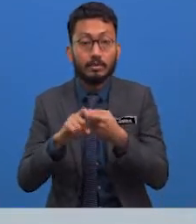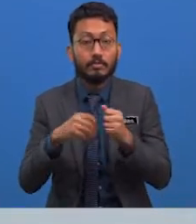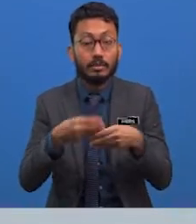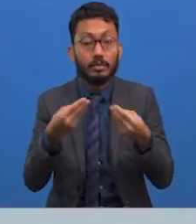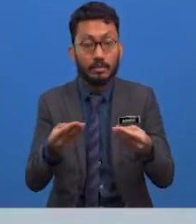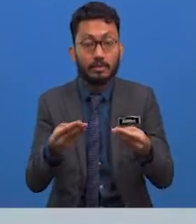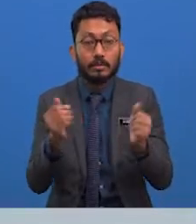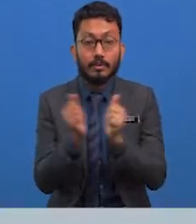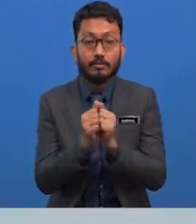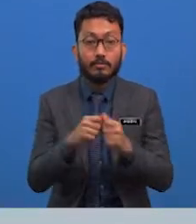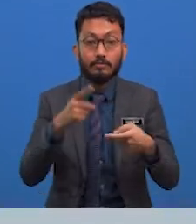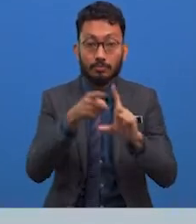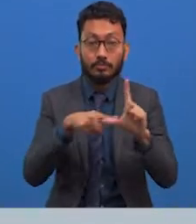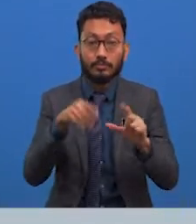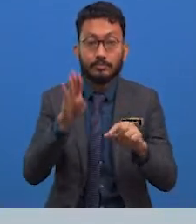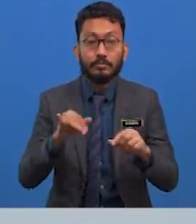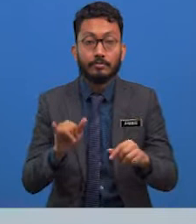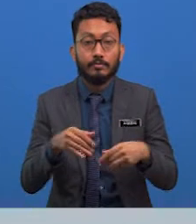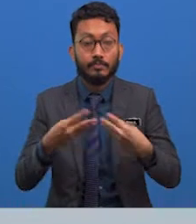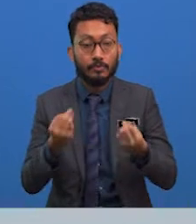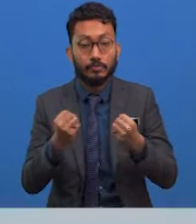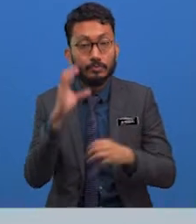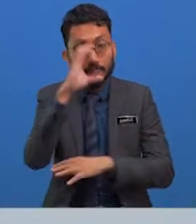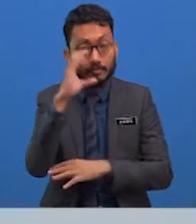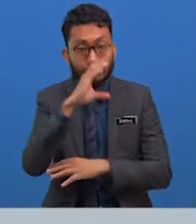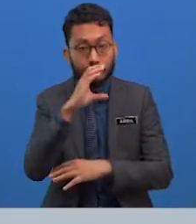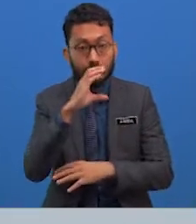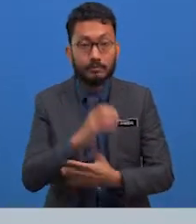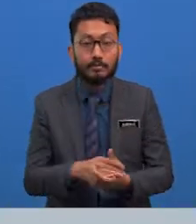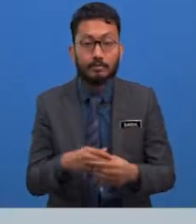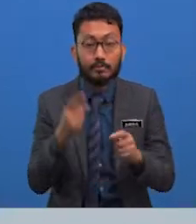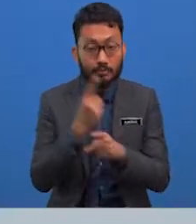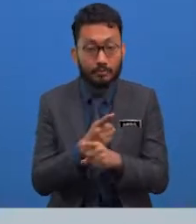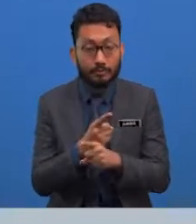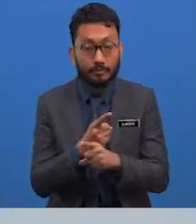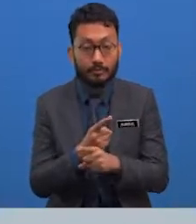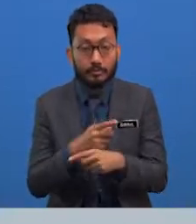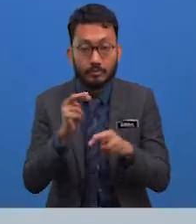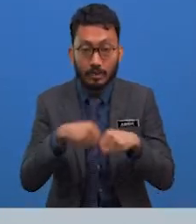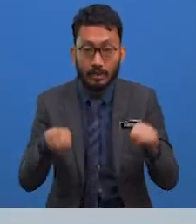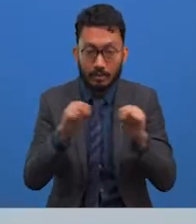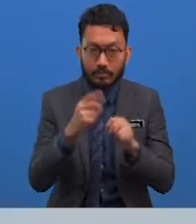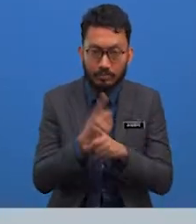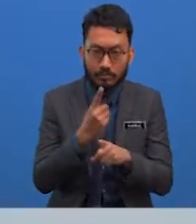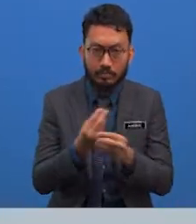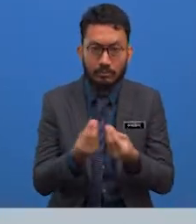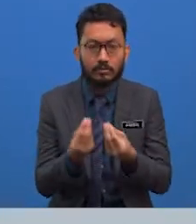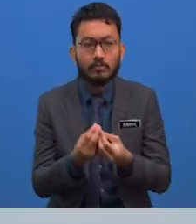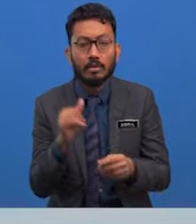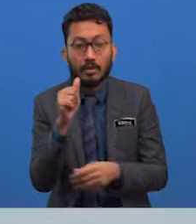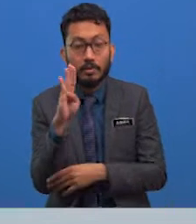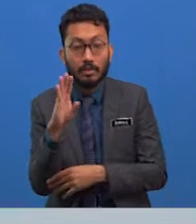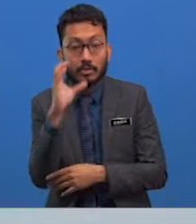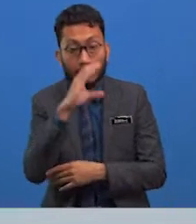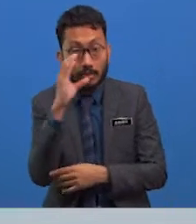yang diberi dengan sudut yang ingin dicari. Ya, tepat sekali. Nilai sudut A boleh